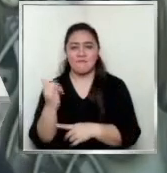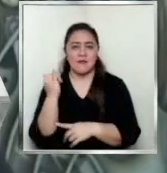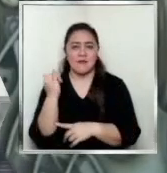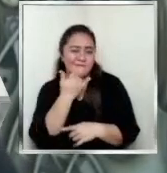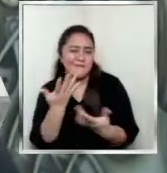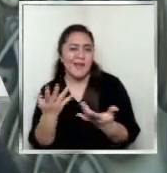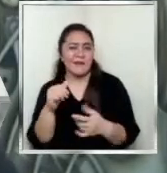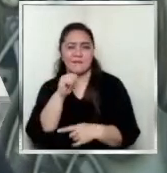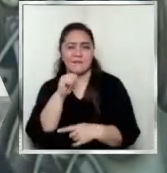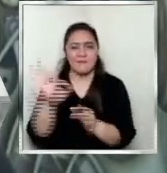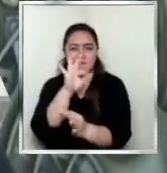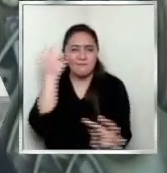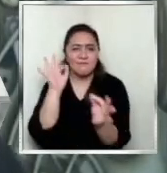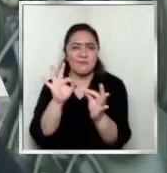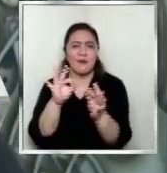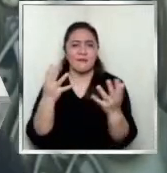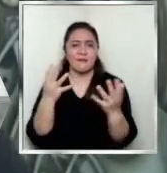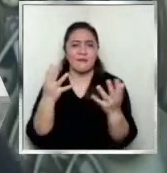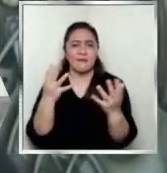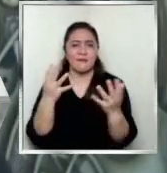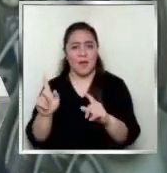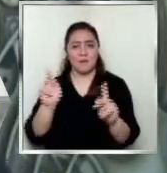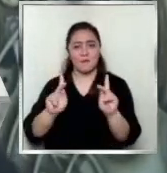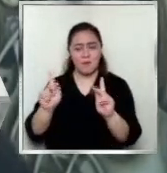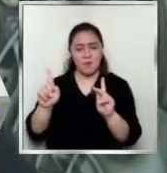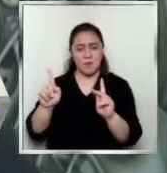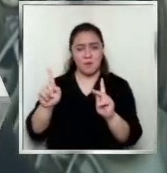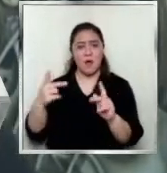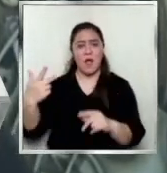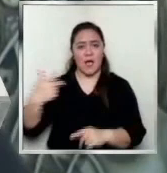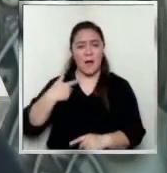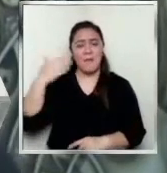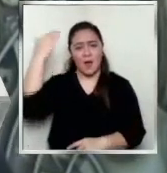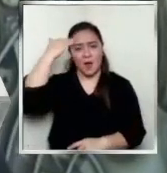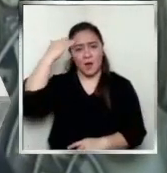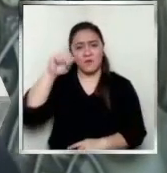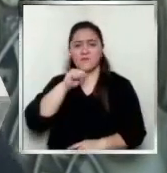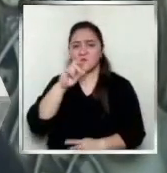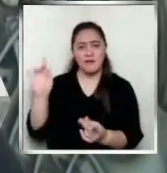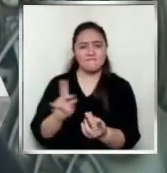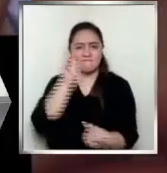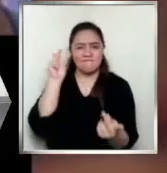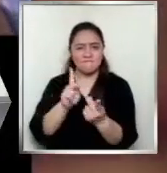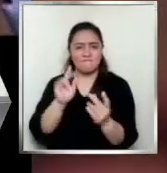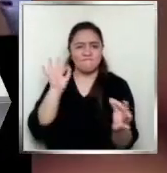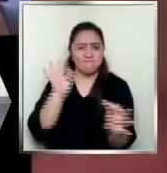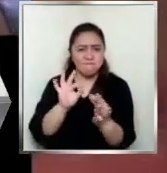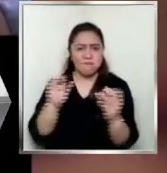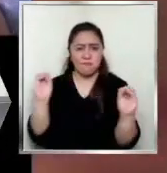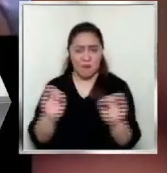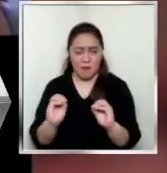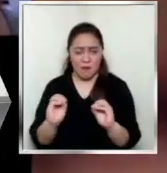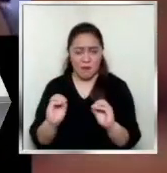beautiful because of the people who serve, because of the imperfect people who commit their lives towards it. Ngayon